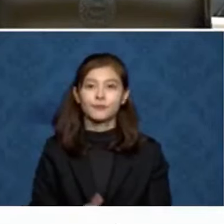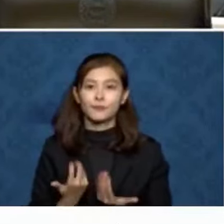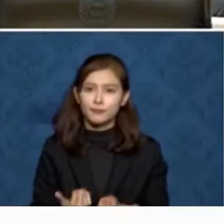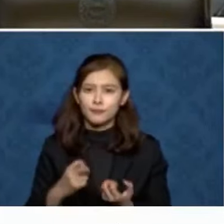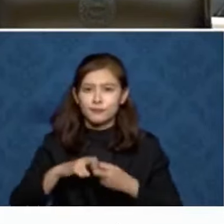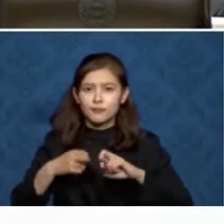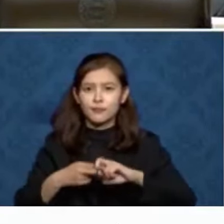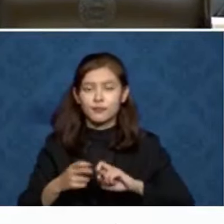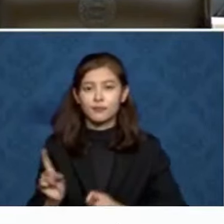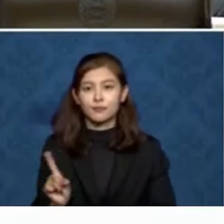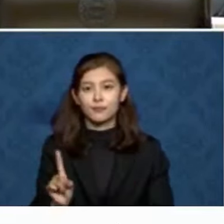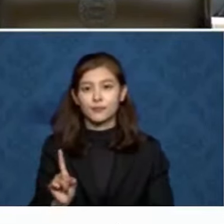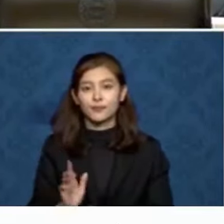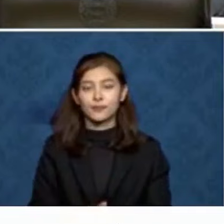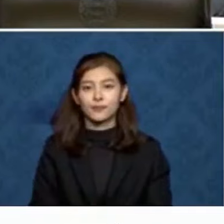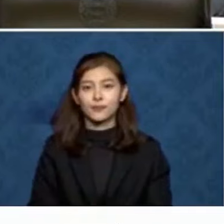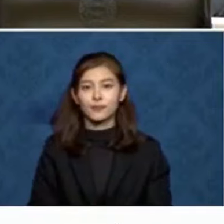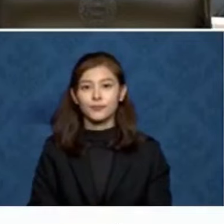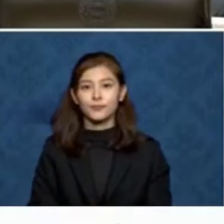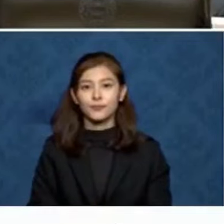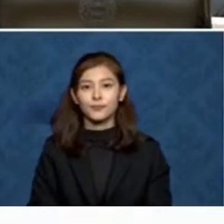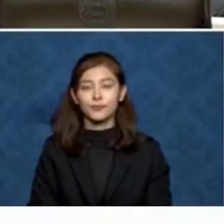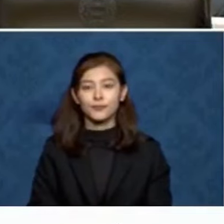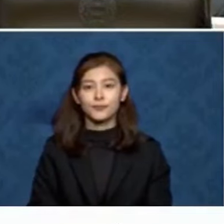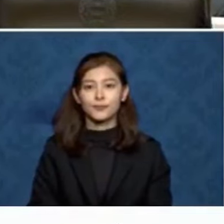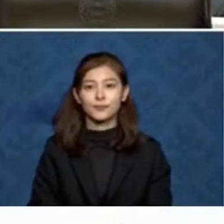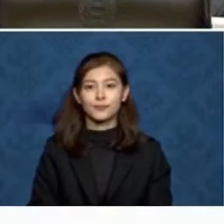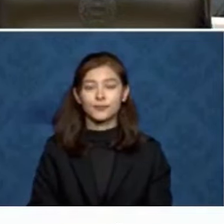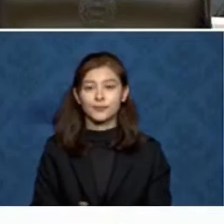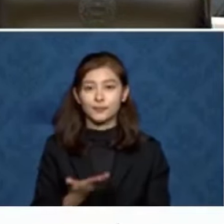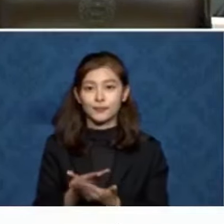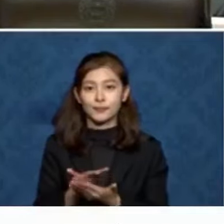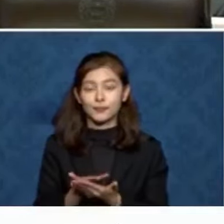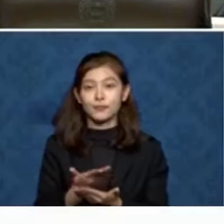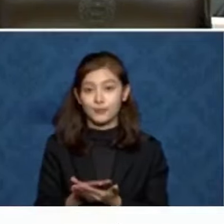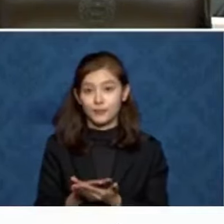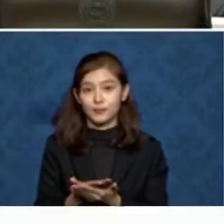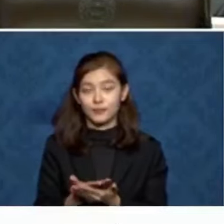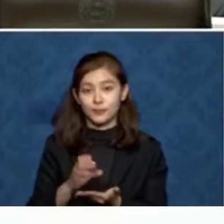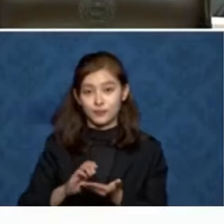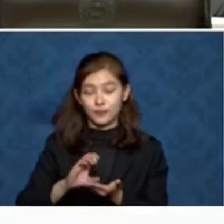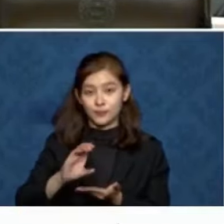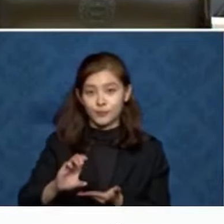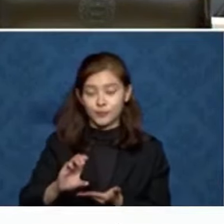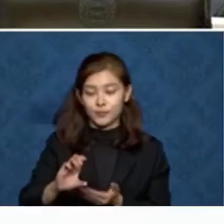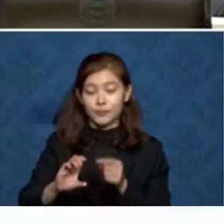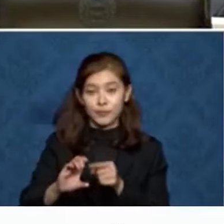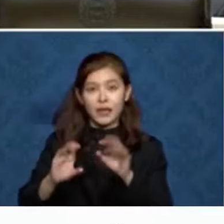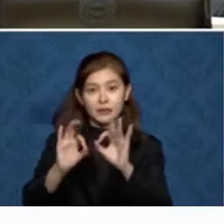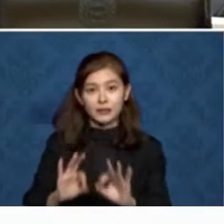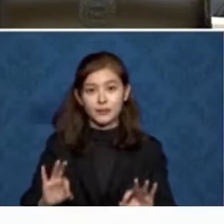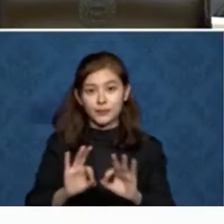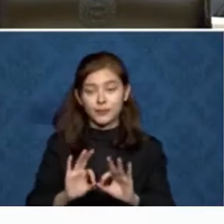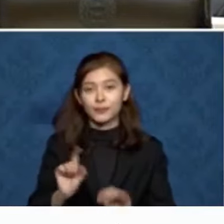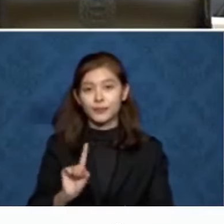ลงลึกไส้ในงบประมาณตัวที่เป็นงบกลางสำคัญคือ